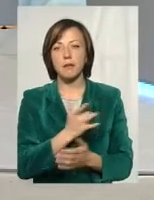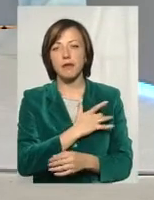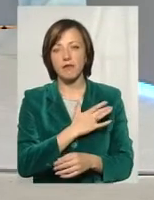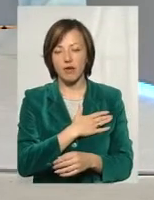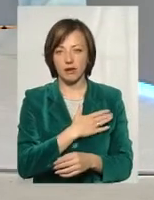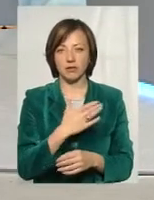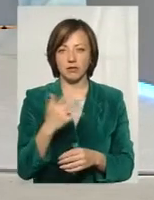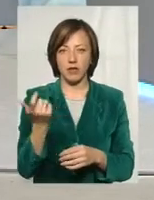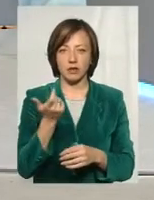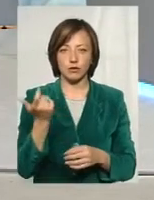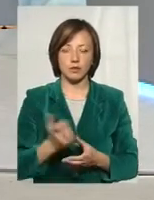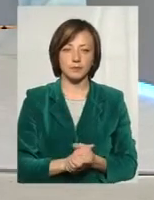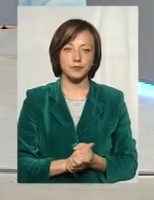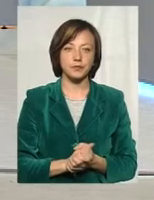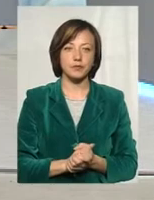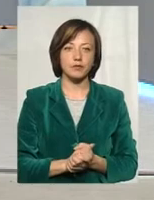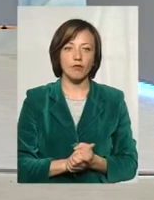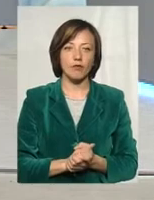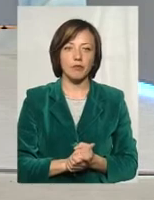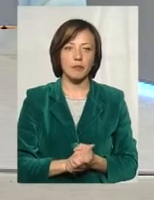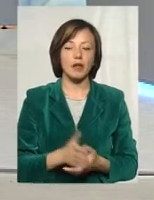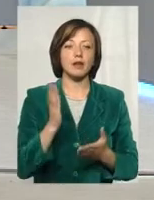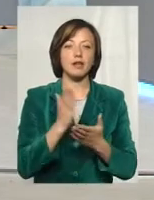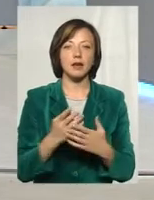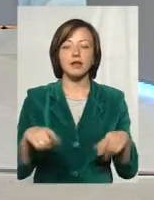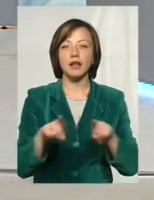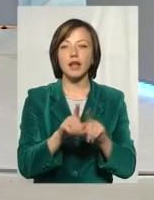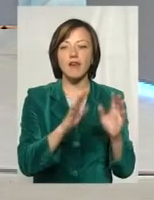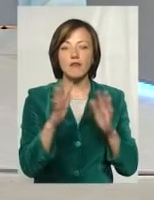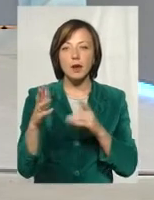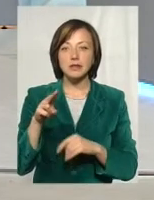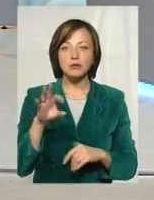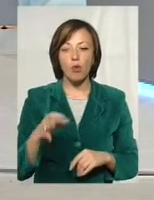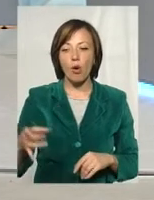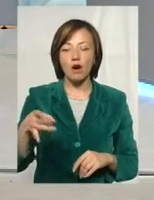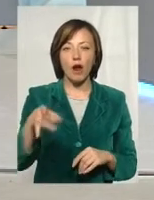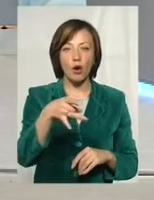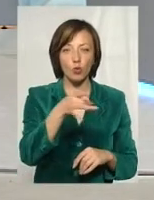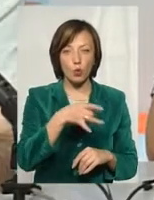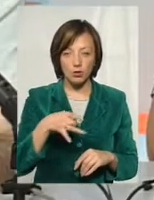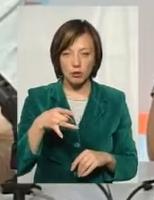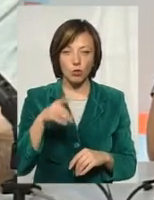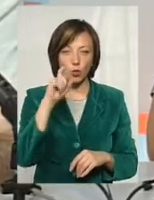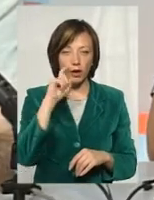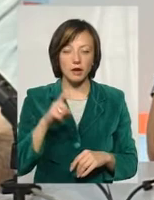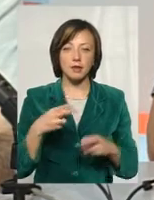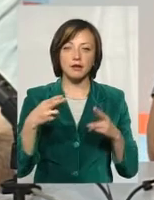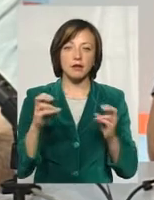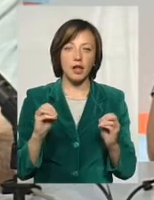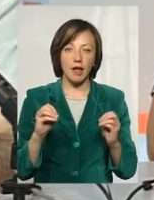приватних руках. Є такі, скажімо, випадки по районам України, де на